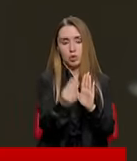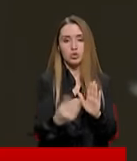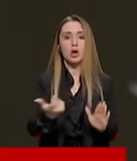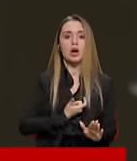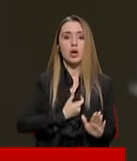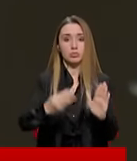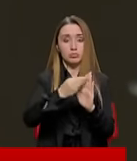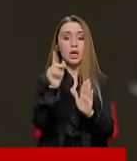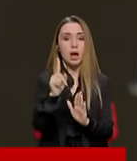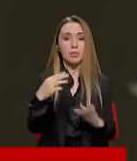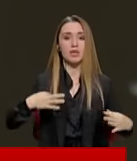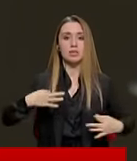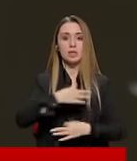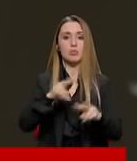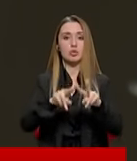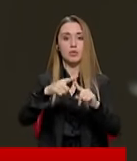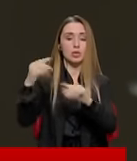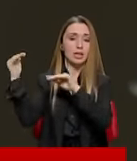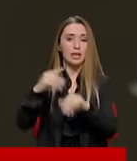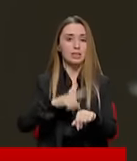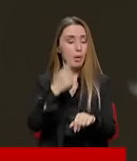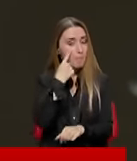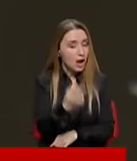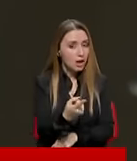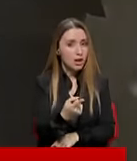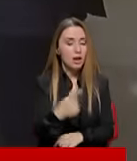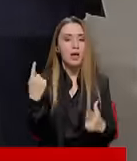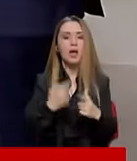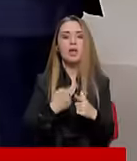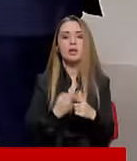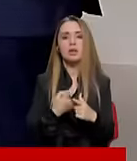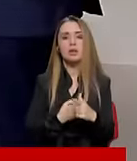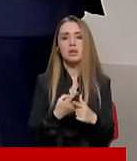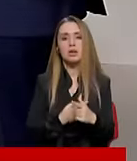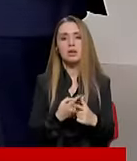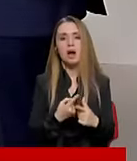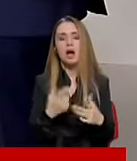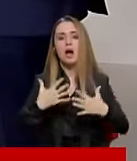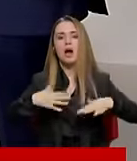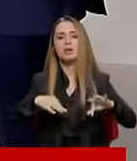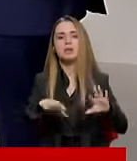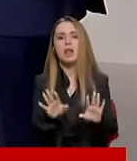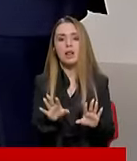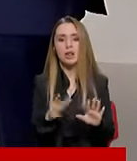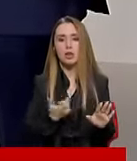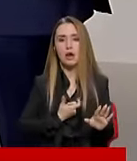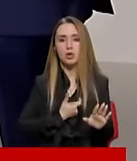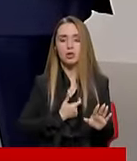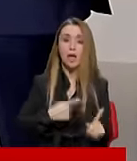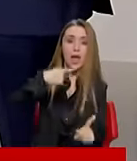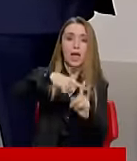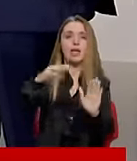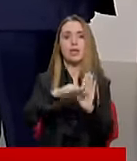kanuna konmuş ama Sayın Mustafa tona geldiği zaman bakmış kiraya verilebileceği yazılı değil kanunda tekrar ek bir